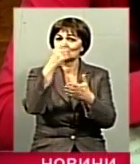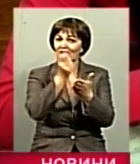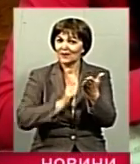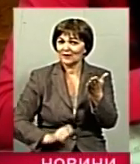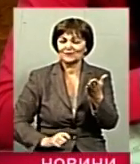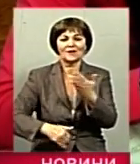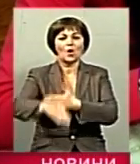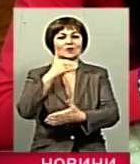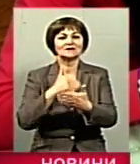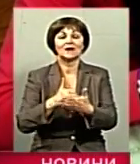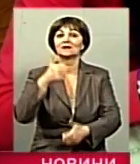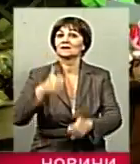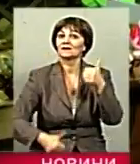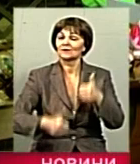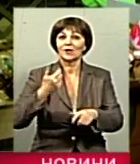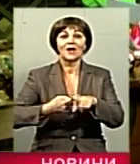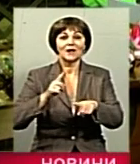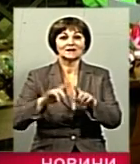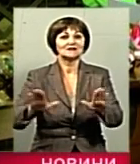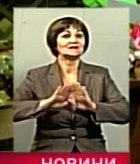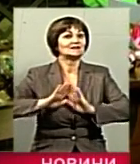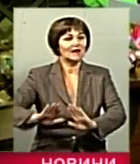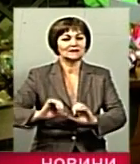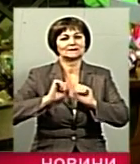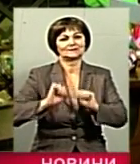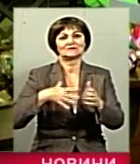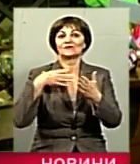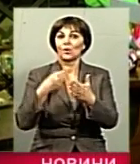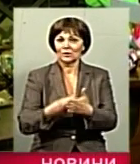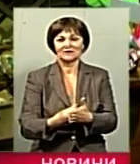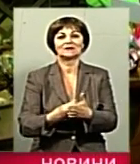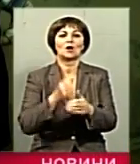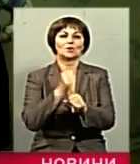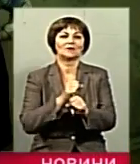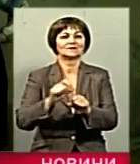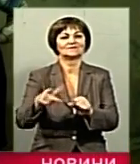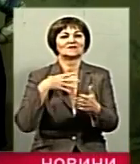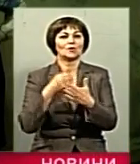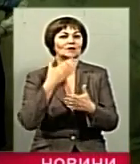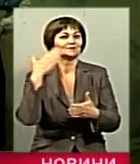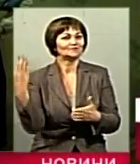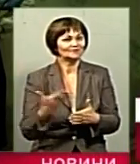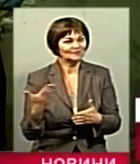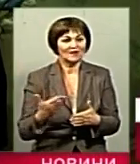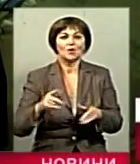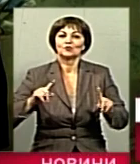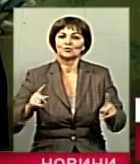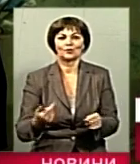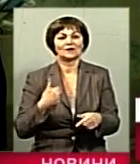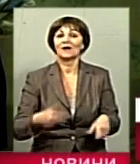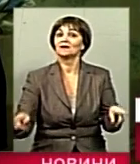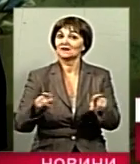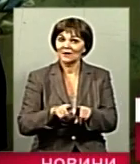Останній етап конкурсу – це захист робіт, де учасники демонструють і своє ораторське мистецтво. Розповісти, чому я так